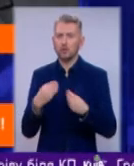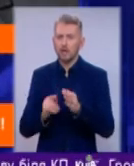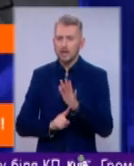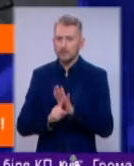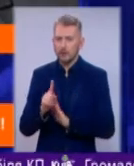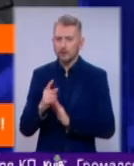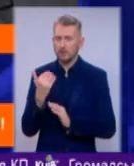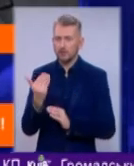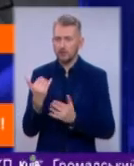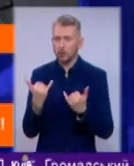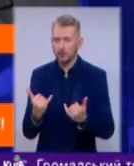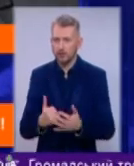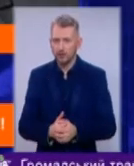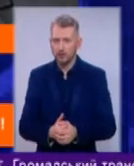ви?